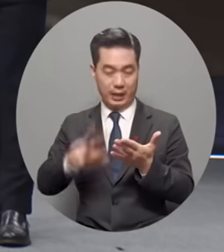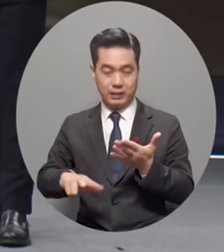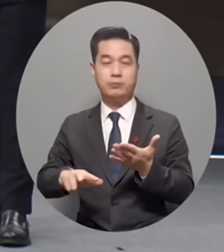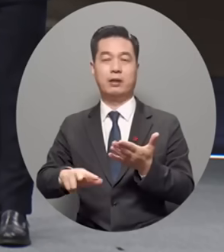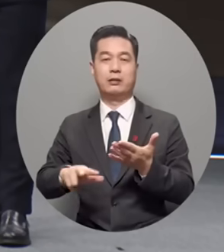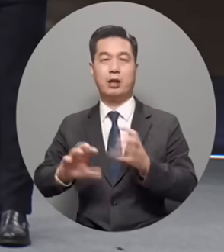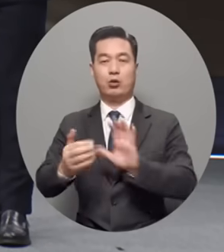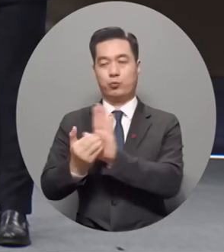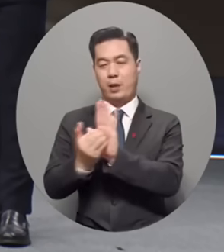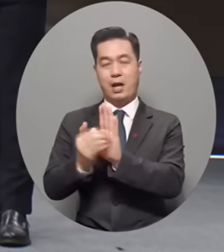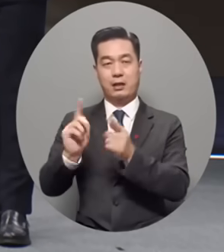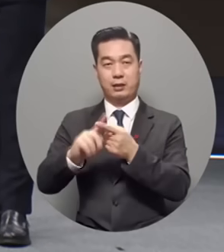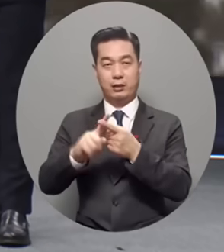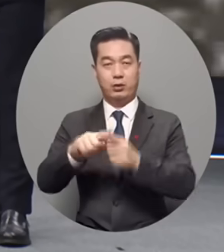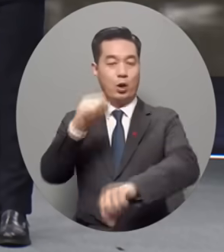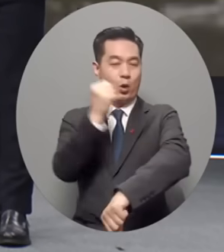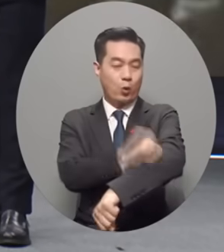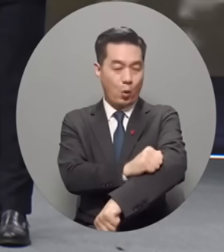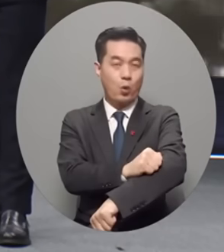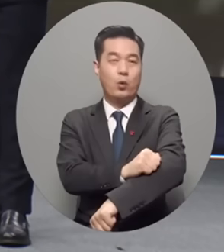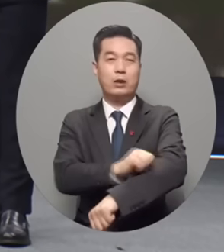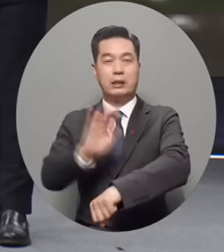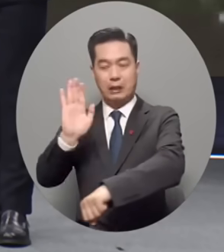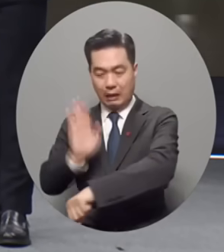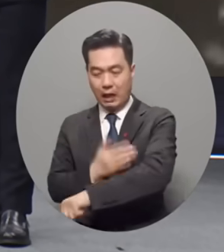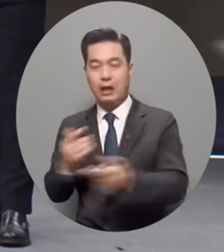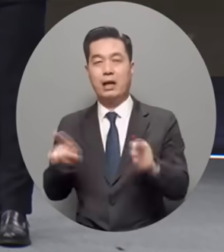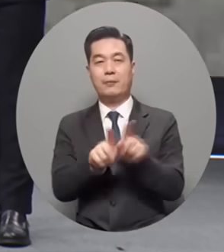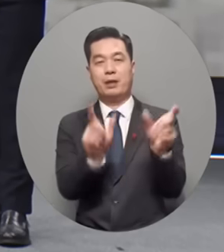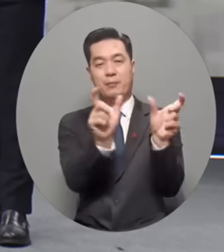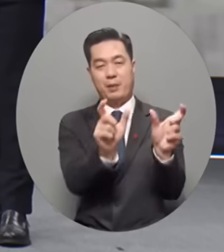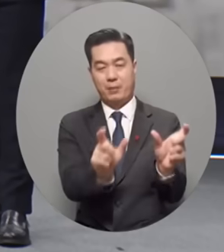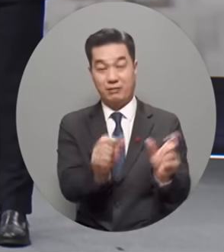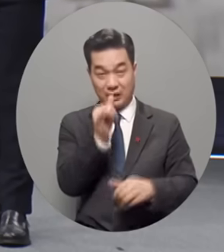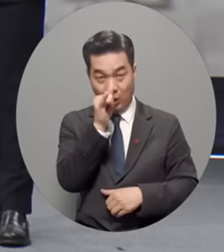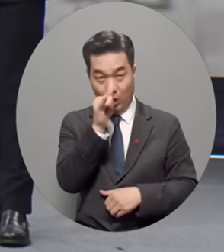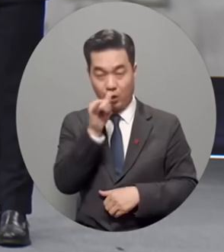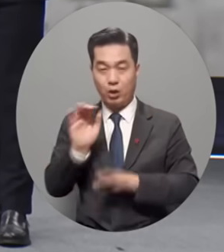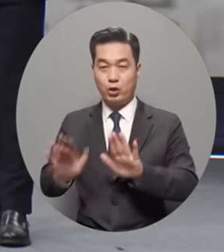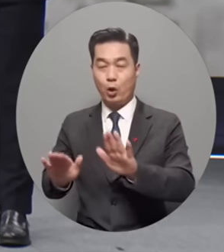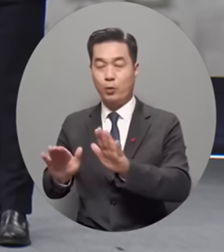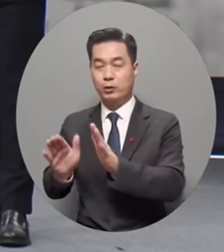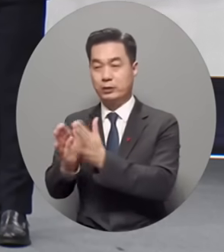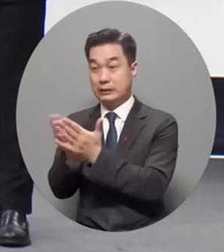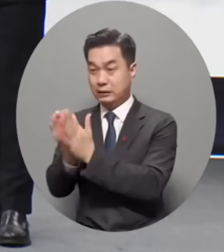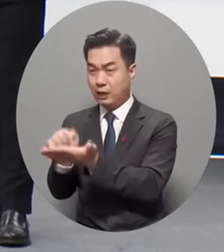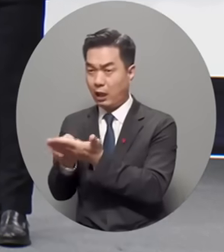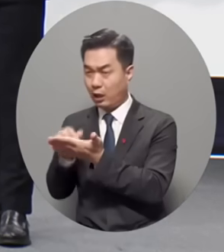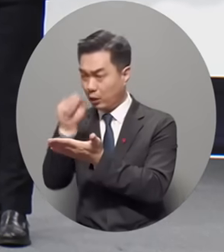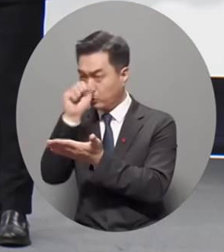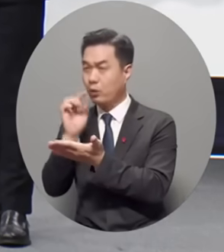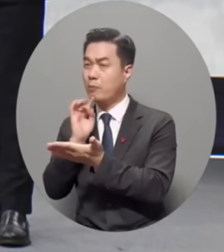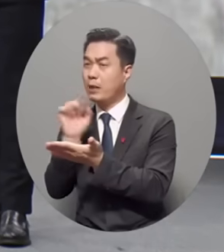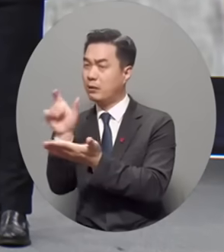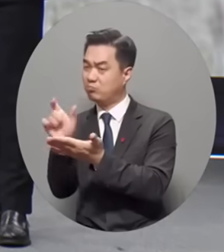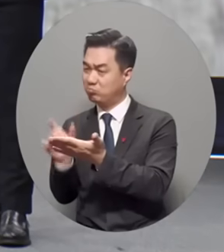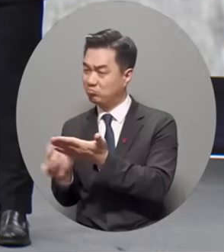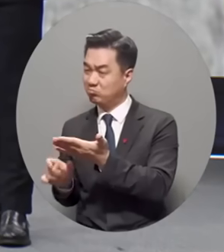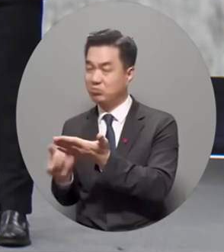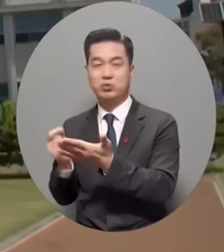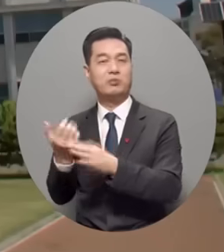과를 함께 다루고 있는 겁니다. 이번에 개정된 교재가 좋은 면만 서술하고 있는 것과 분명히 다른 점입니다.